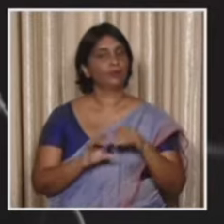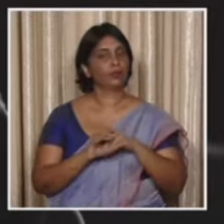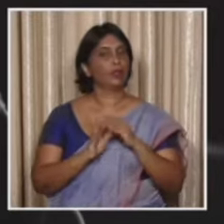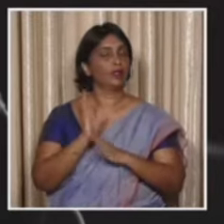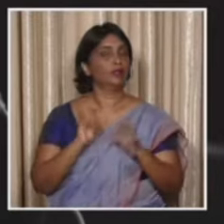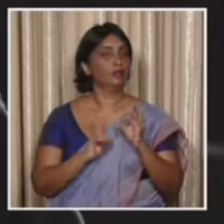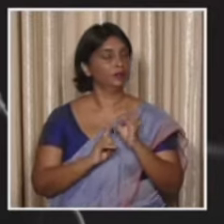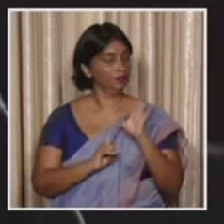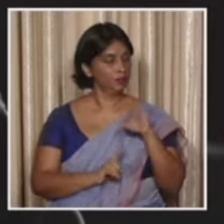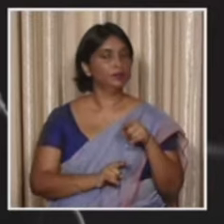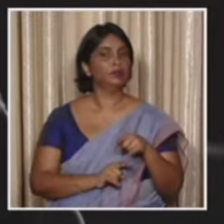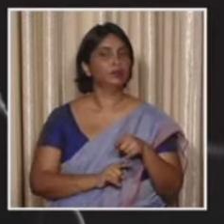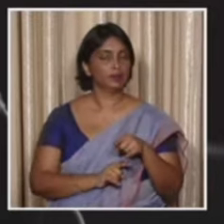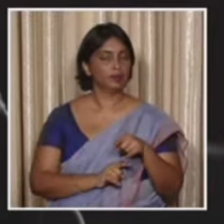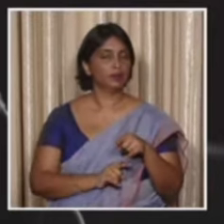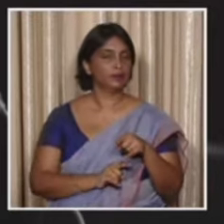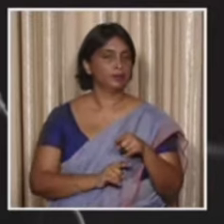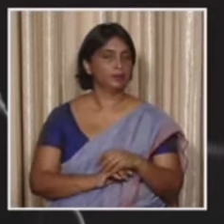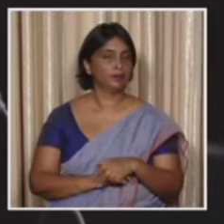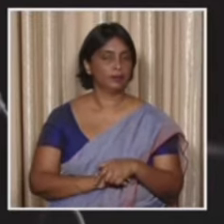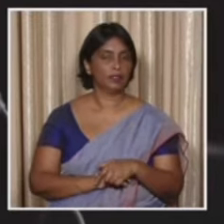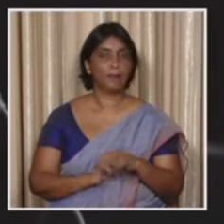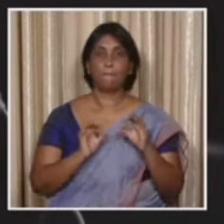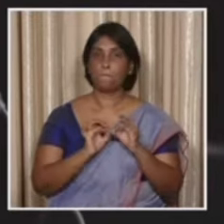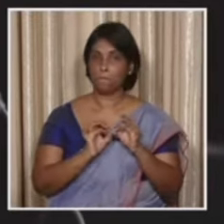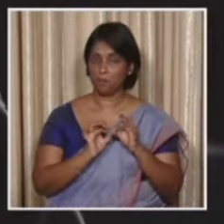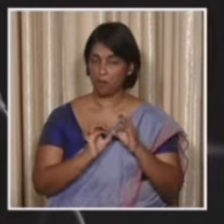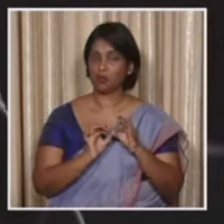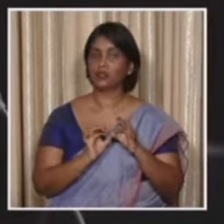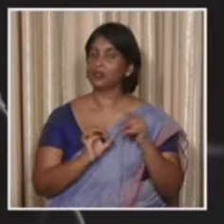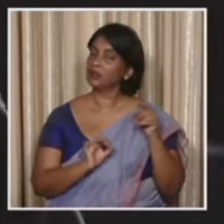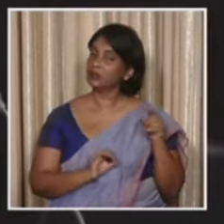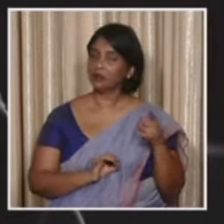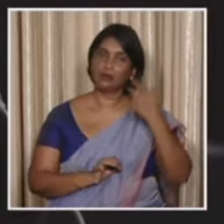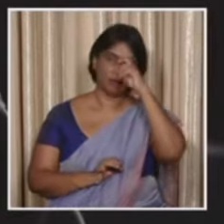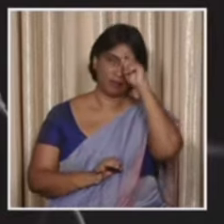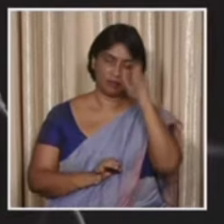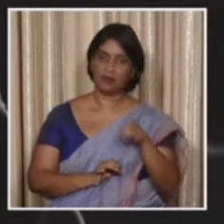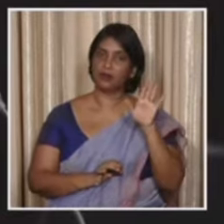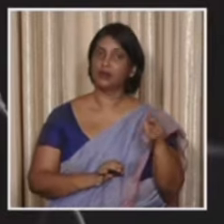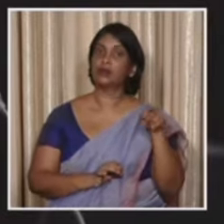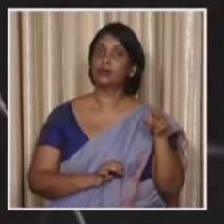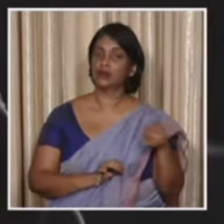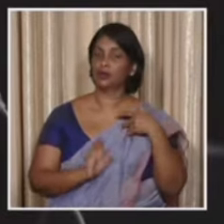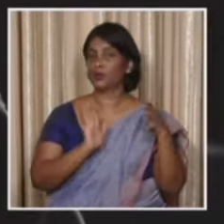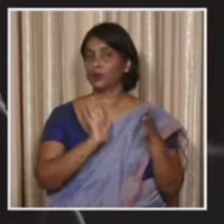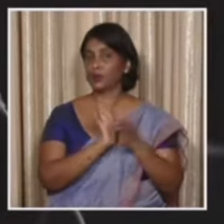முக்கியத்துவம் வாய்ந்தது. கட்சிக்குள்ளே முன்னாள் அமைச்சர் பதியுதீன் மஹமூதோடு